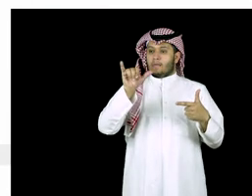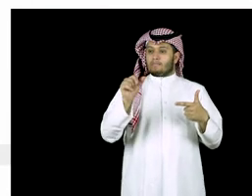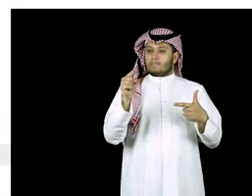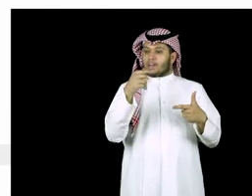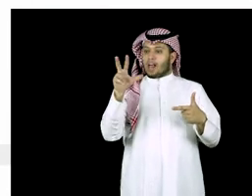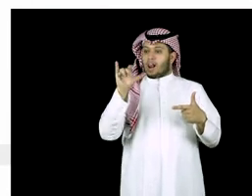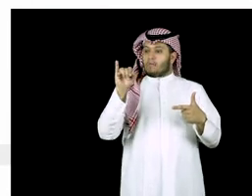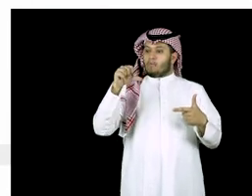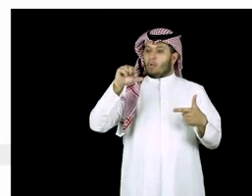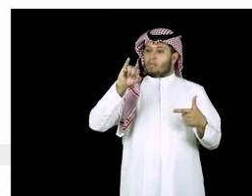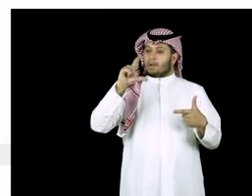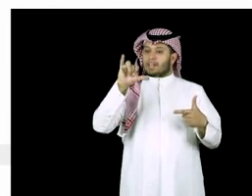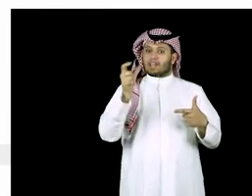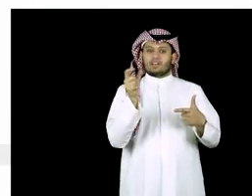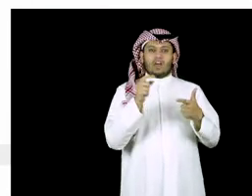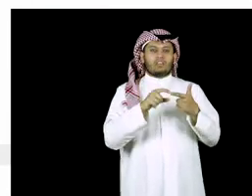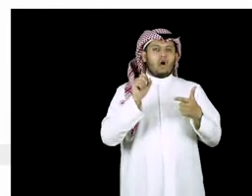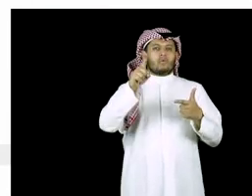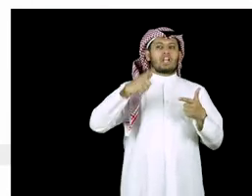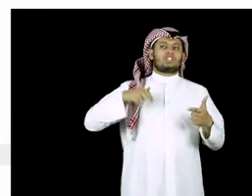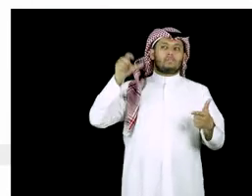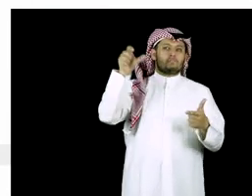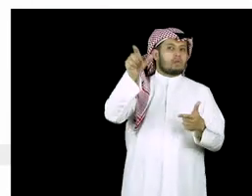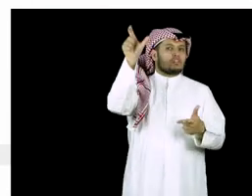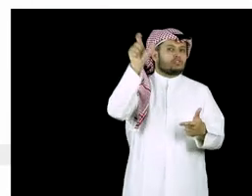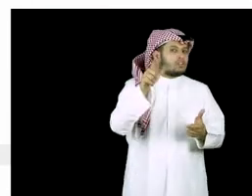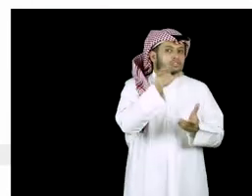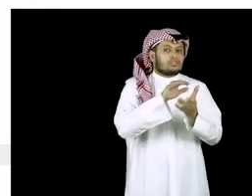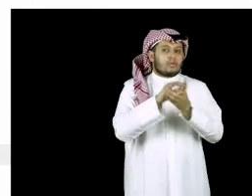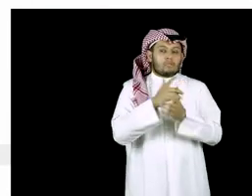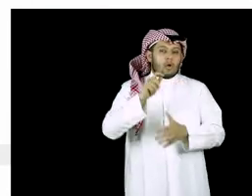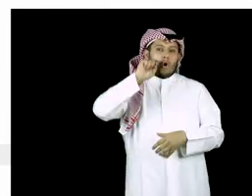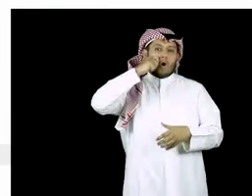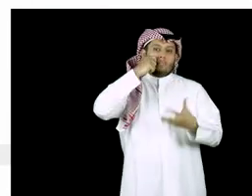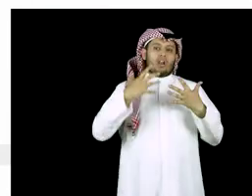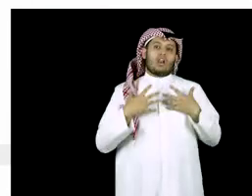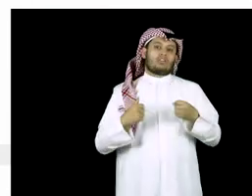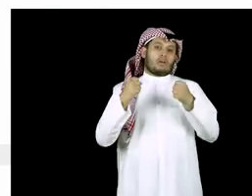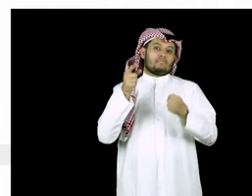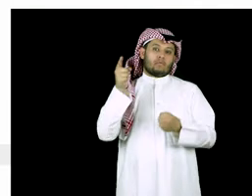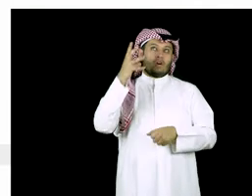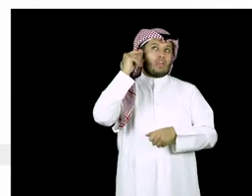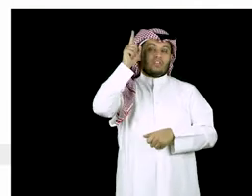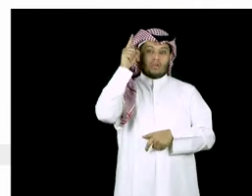أول من دعي به هو عمر بن الخطاب رضي الله عنه.